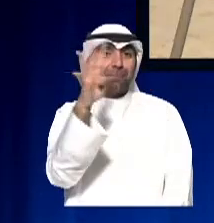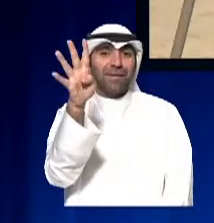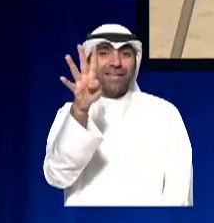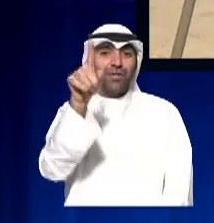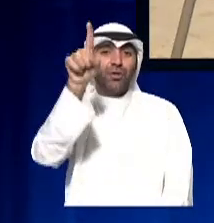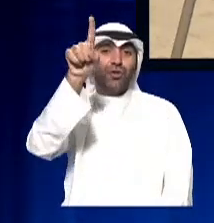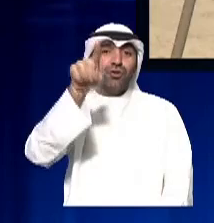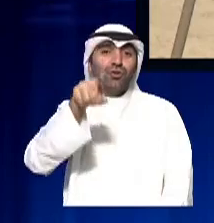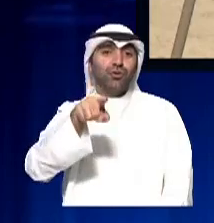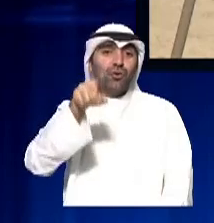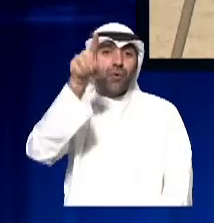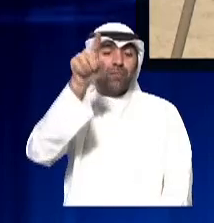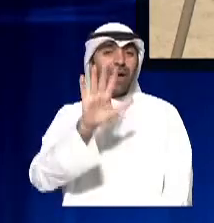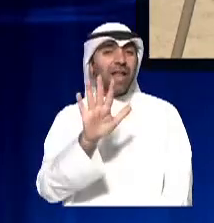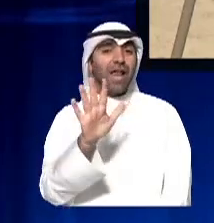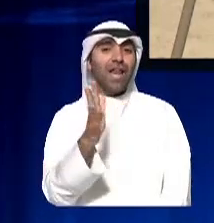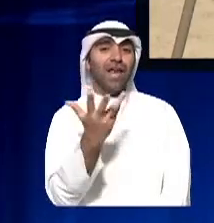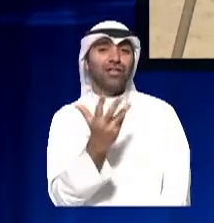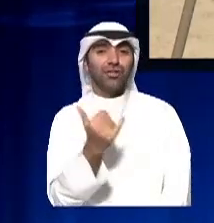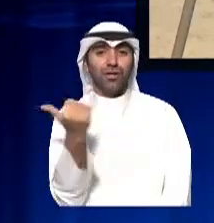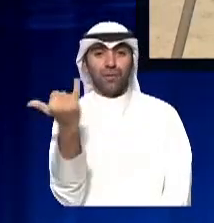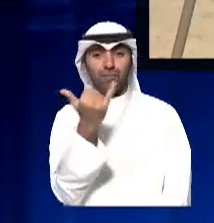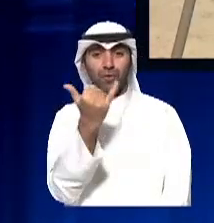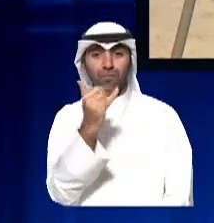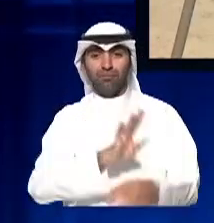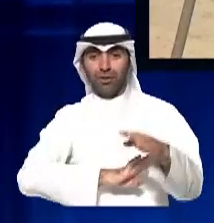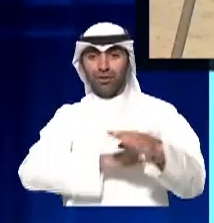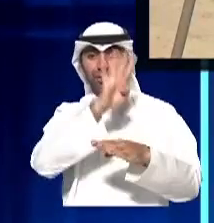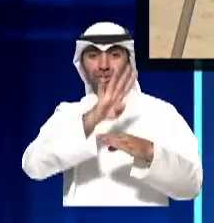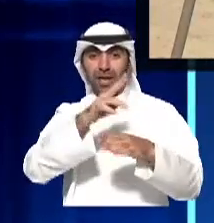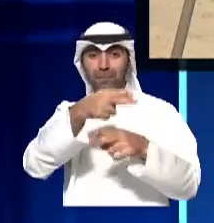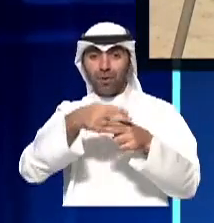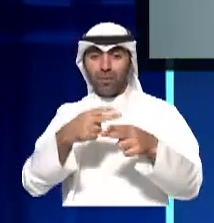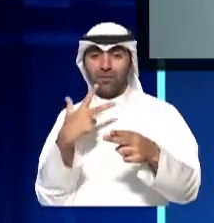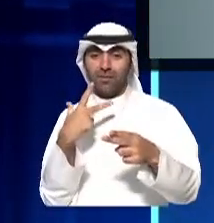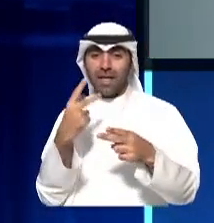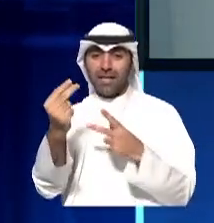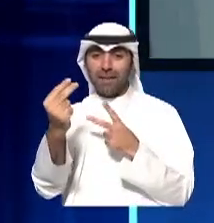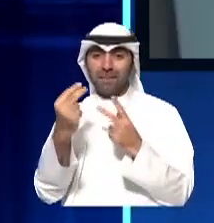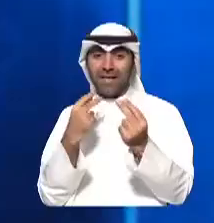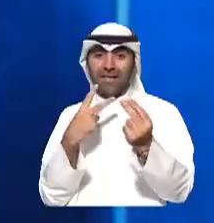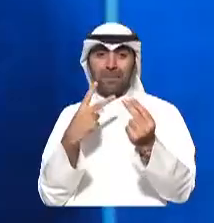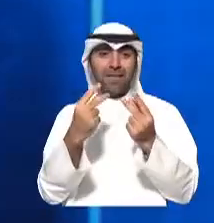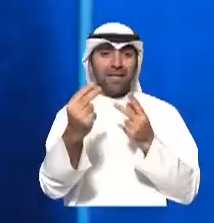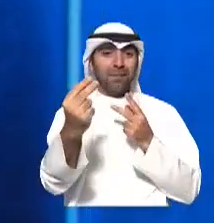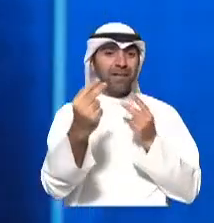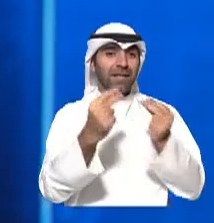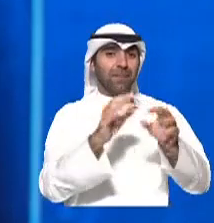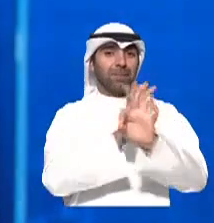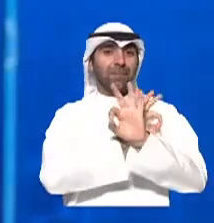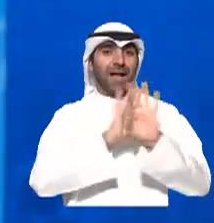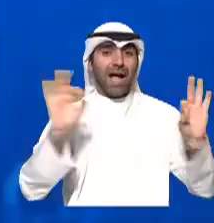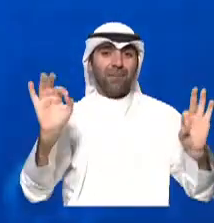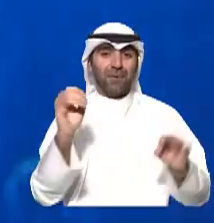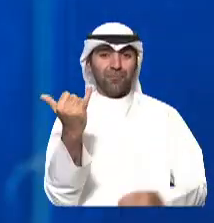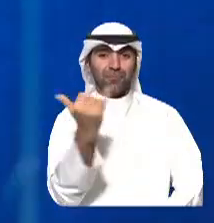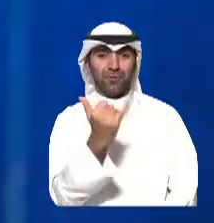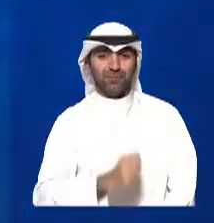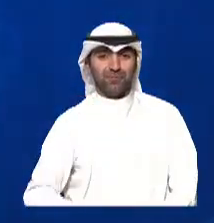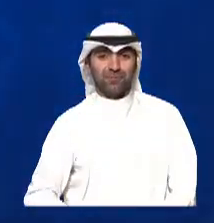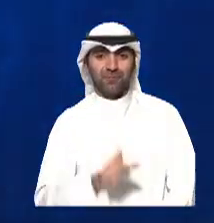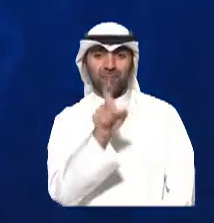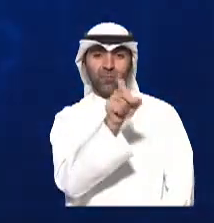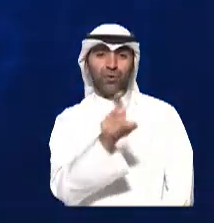ونصل إلى نسبة عالية من التمنيع إن شاء الله في المجتمع. نعم دكتورة منى، هناك بعض التخوفات لدى البعض من